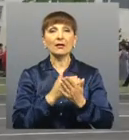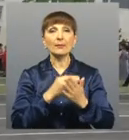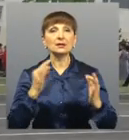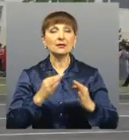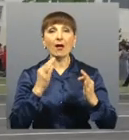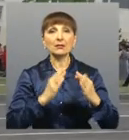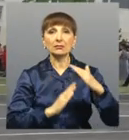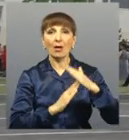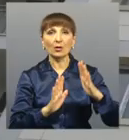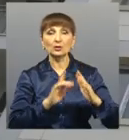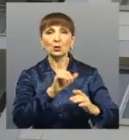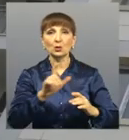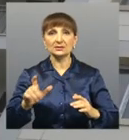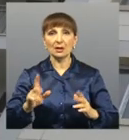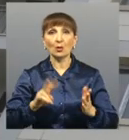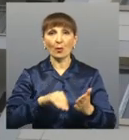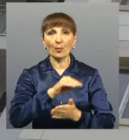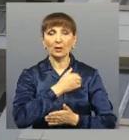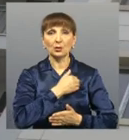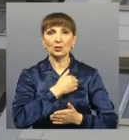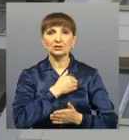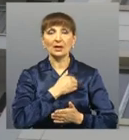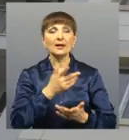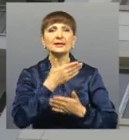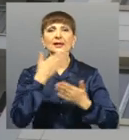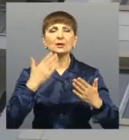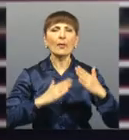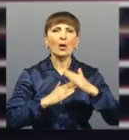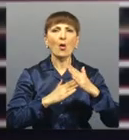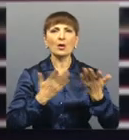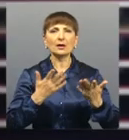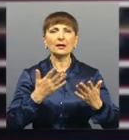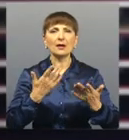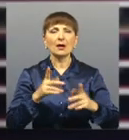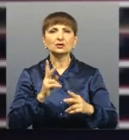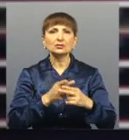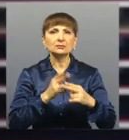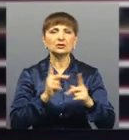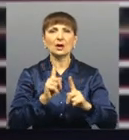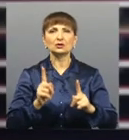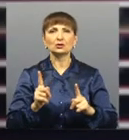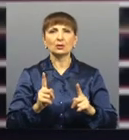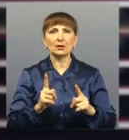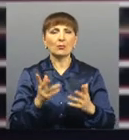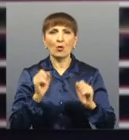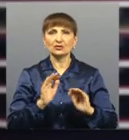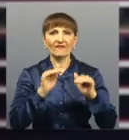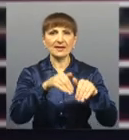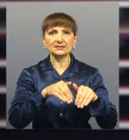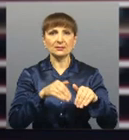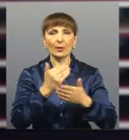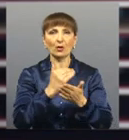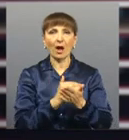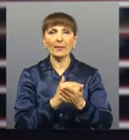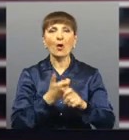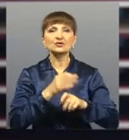не ограничивает потенциальных покупателей, то есть у нее нет никакого порога и нет никаких ограничений для того, чтобы в нее войти. Это очень-очень